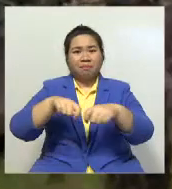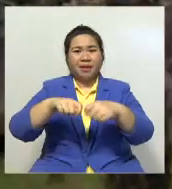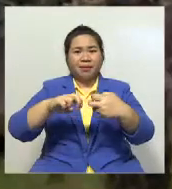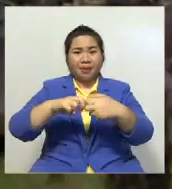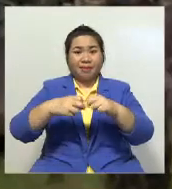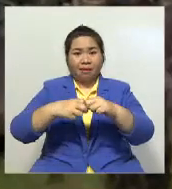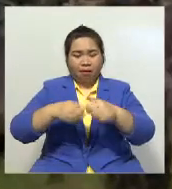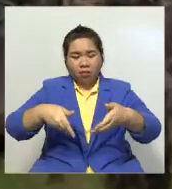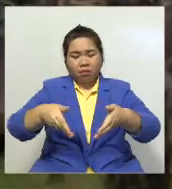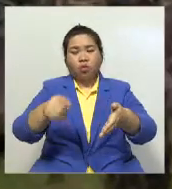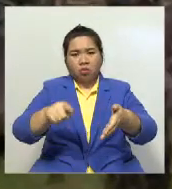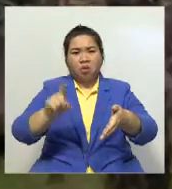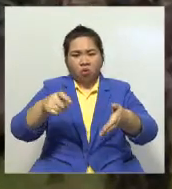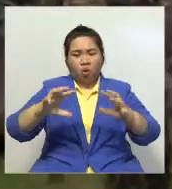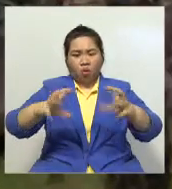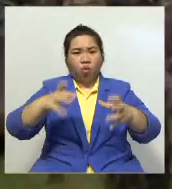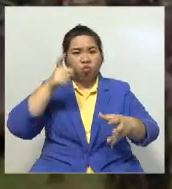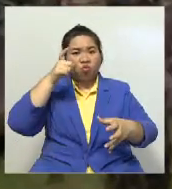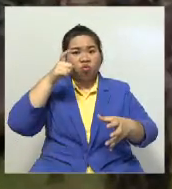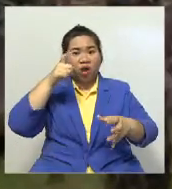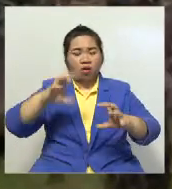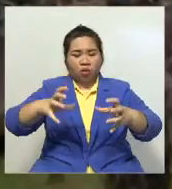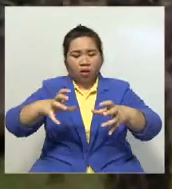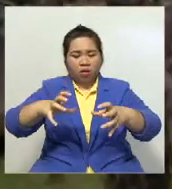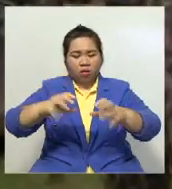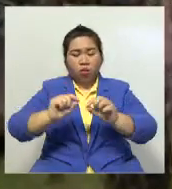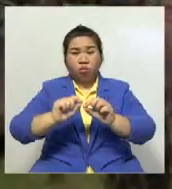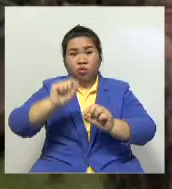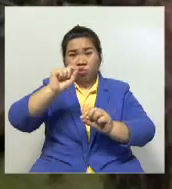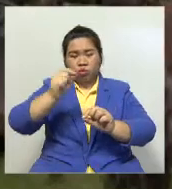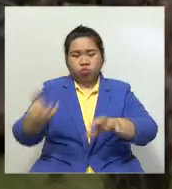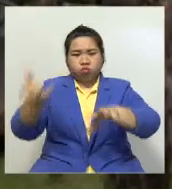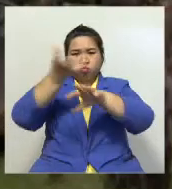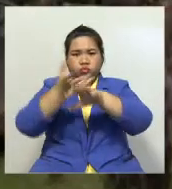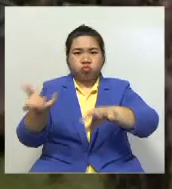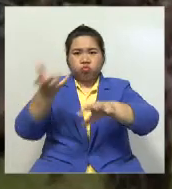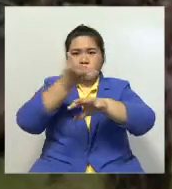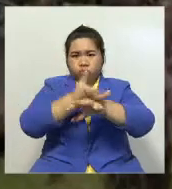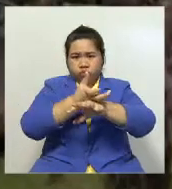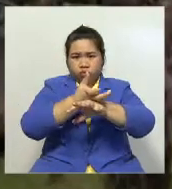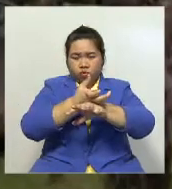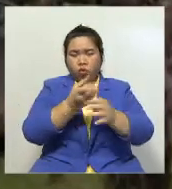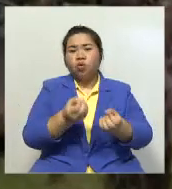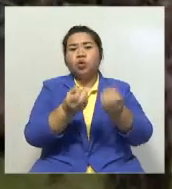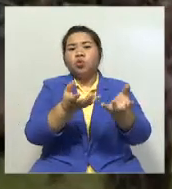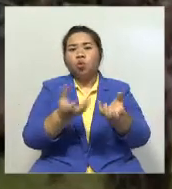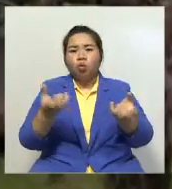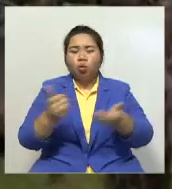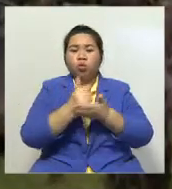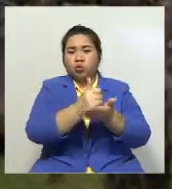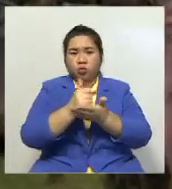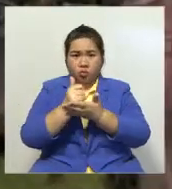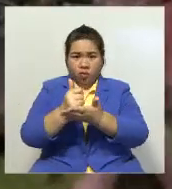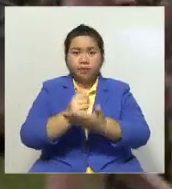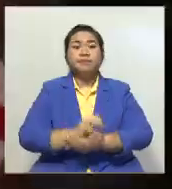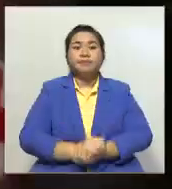เยอะก็ต้องใช้รถออฟโรดที่มีขนาดสูงขนส่งเสบียงอาหารหรือขนส่งอุปกรณ์เข้าไปสู่